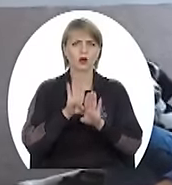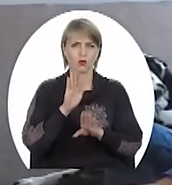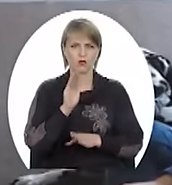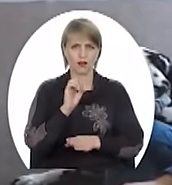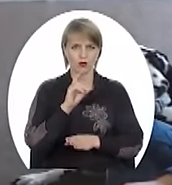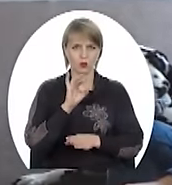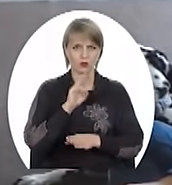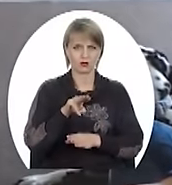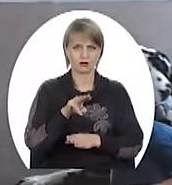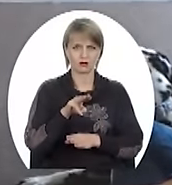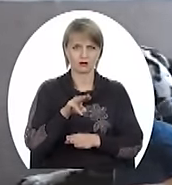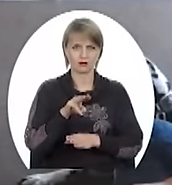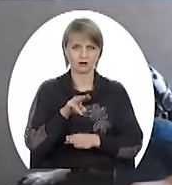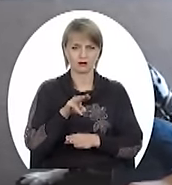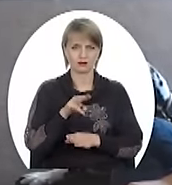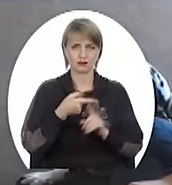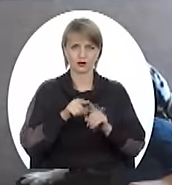кто?